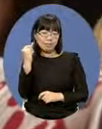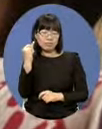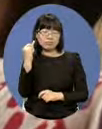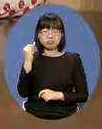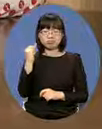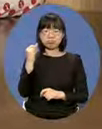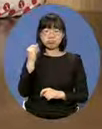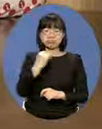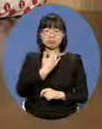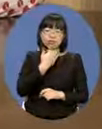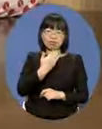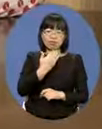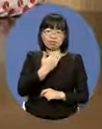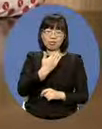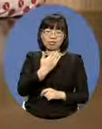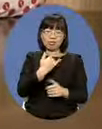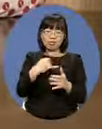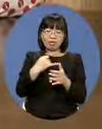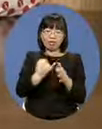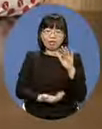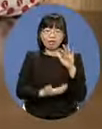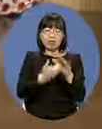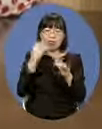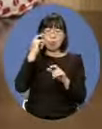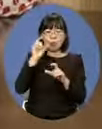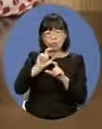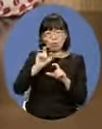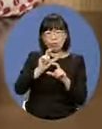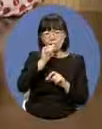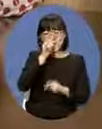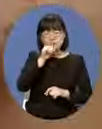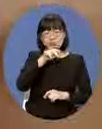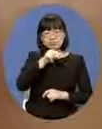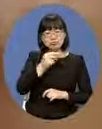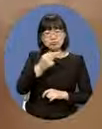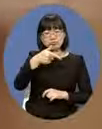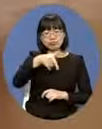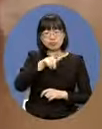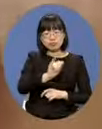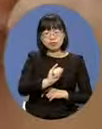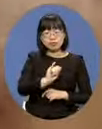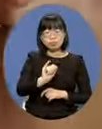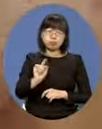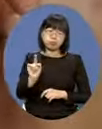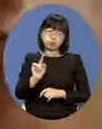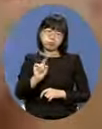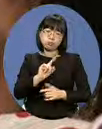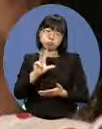반면 9살 인생 최대의 고민에 빠진 슬기. 무슨 일이 있는 걸까요?